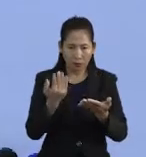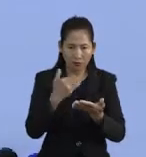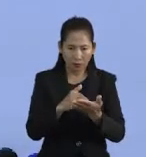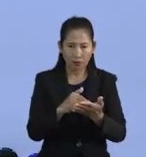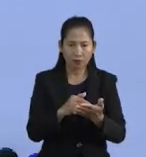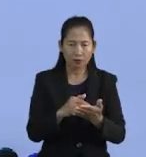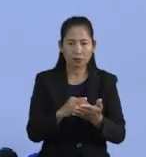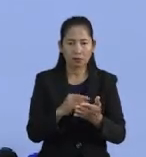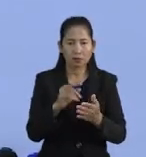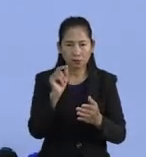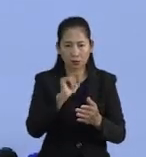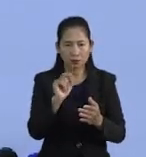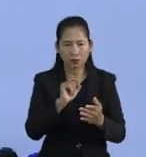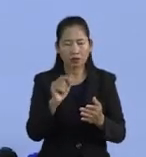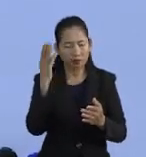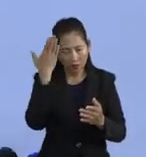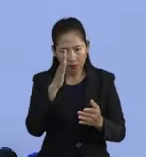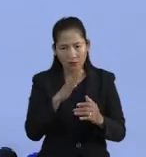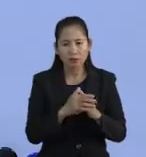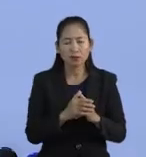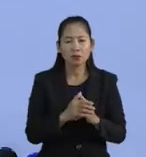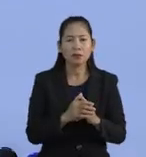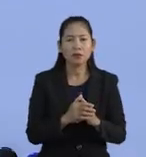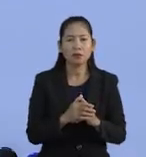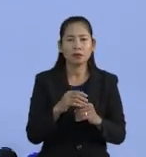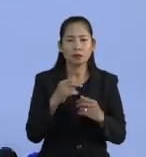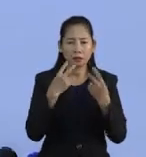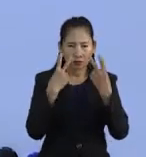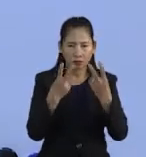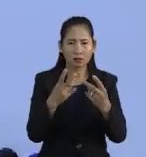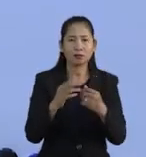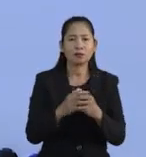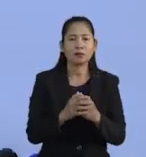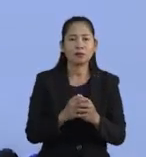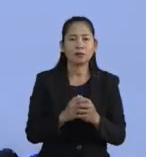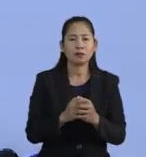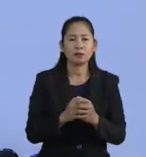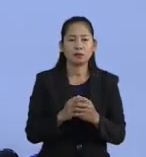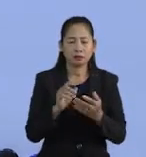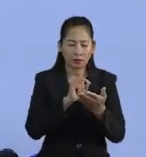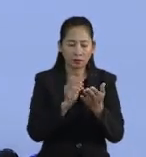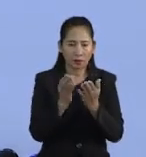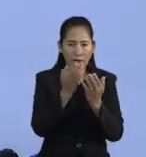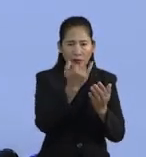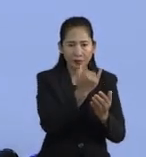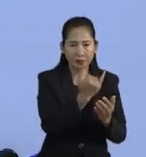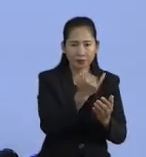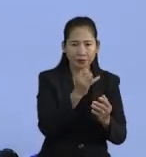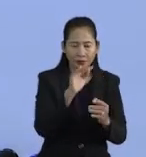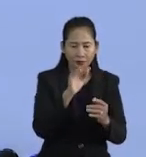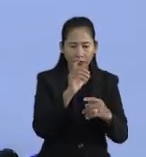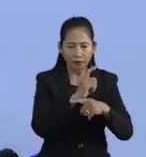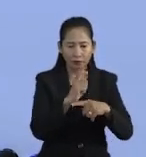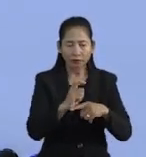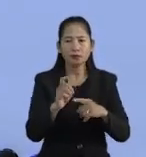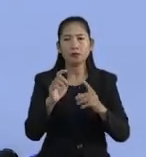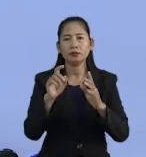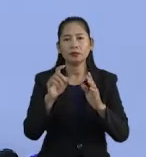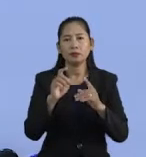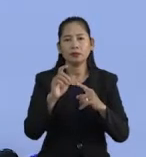kilo lục lại nha muối cụ xe cho lắm là con nè và lấy con mơ ăn sao là bên trong ngọt nếp bầm muối nữ tung